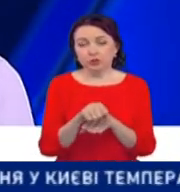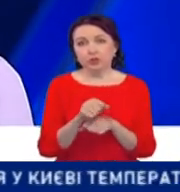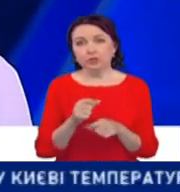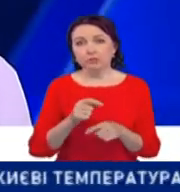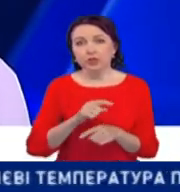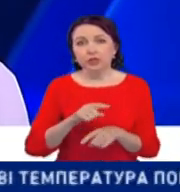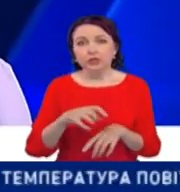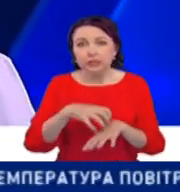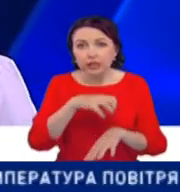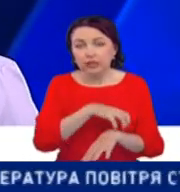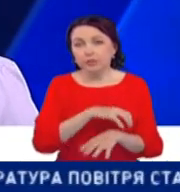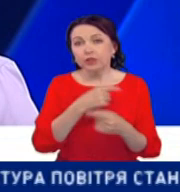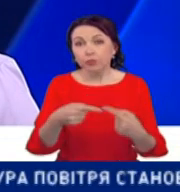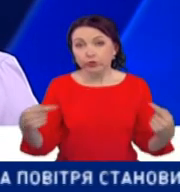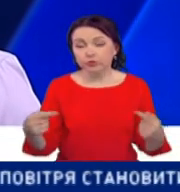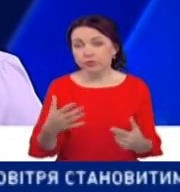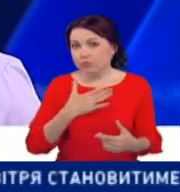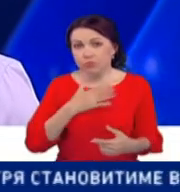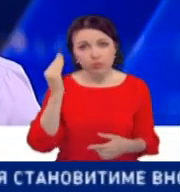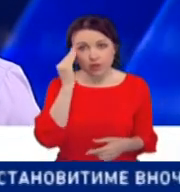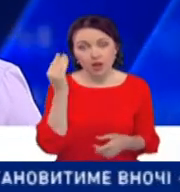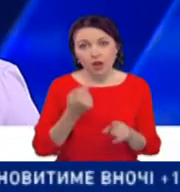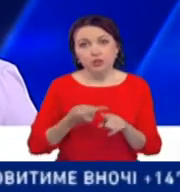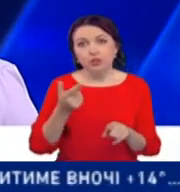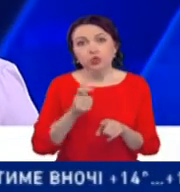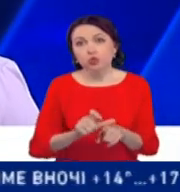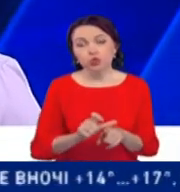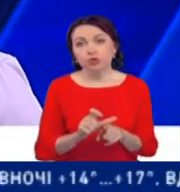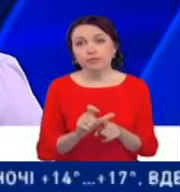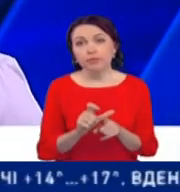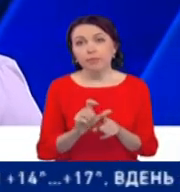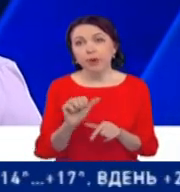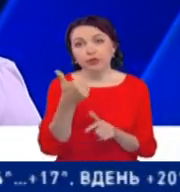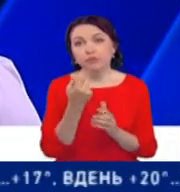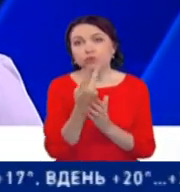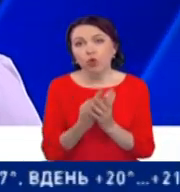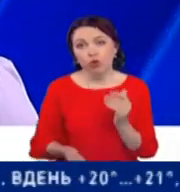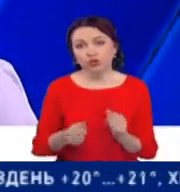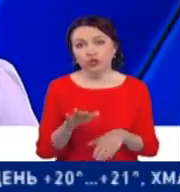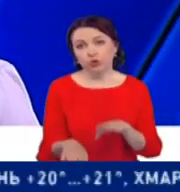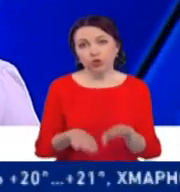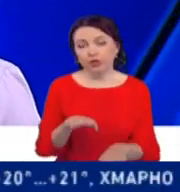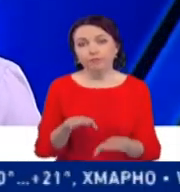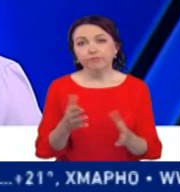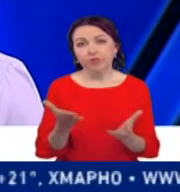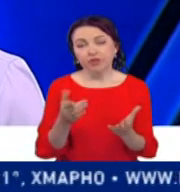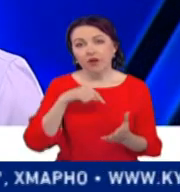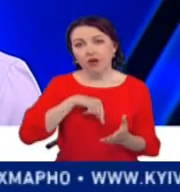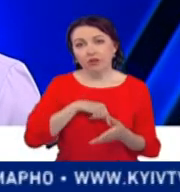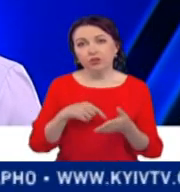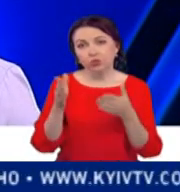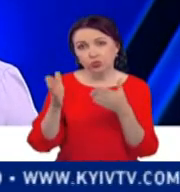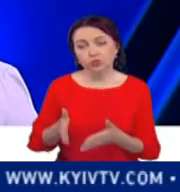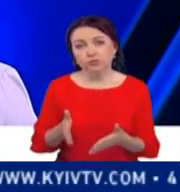силам і тому інше, як на мене, ну, це дуже такі перші програшні кроки, які характеризують